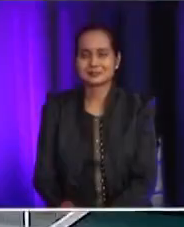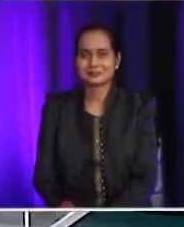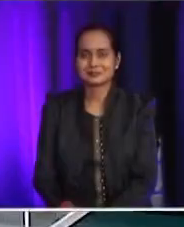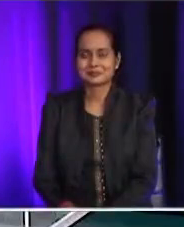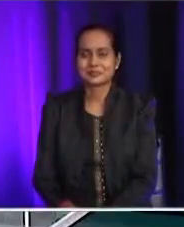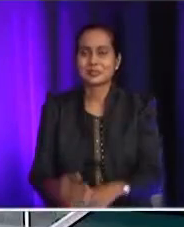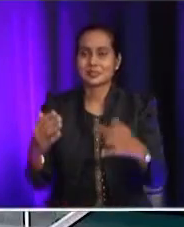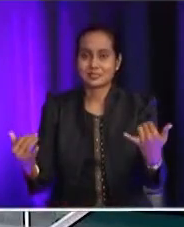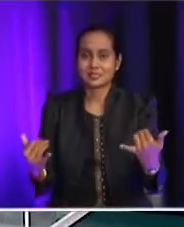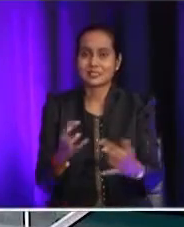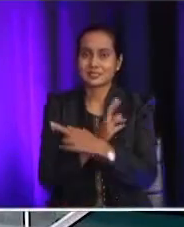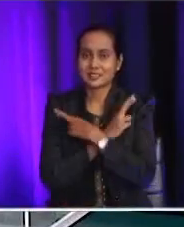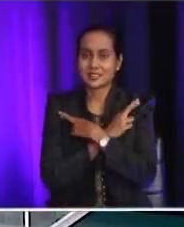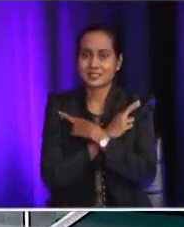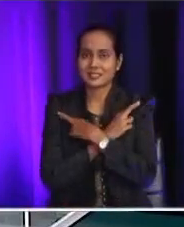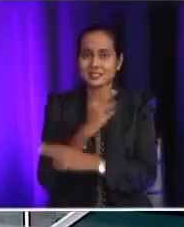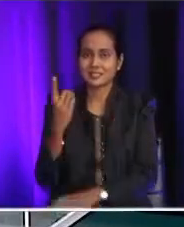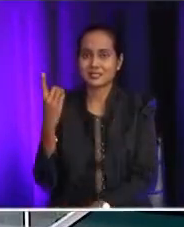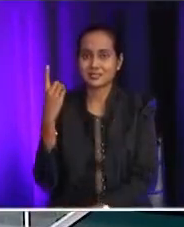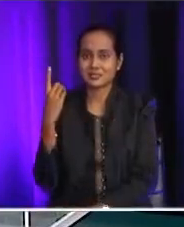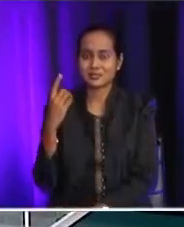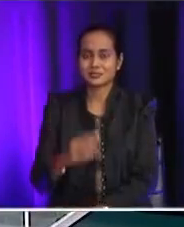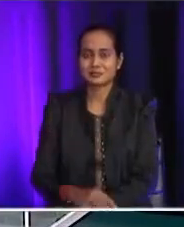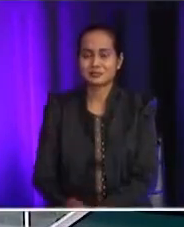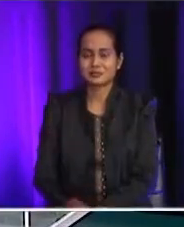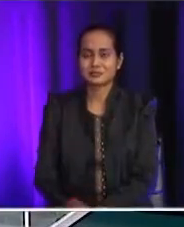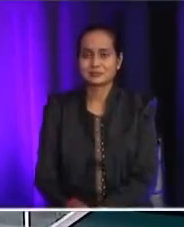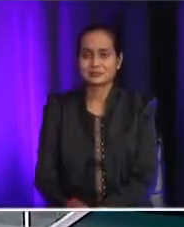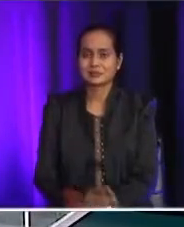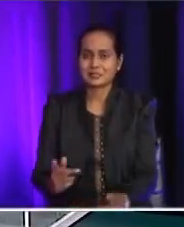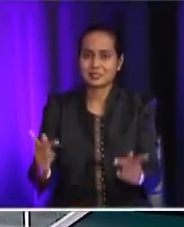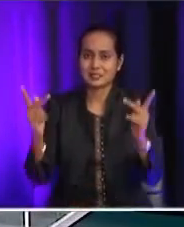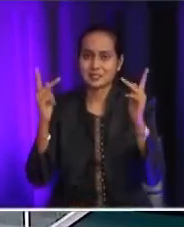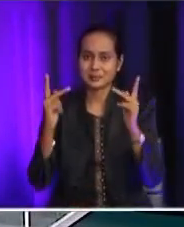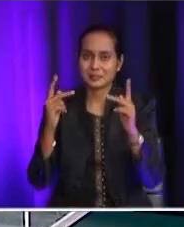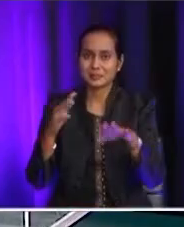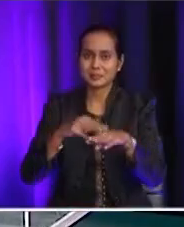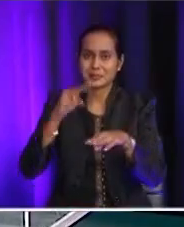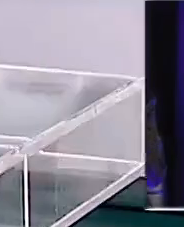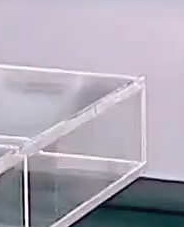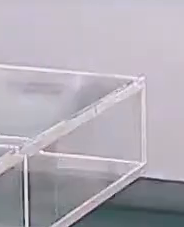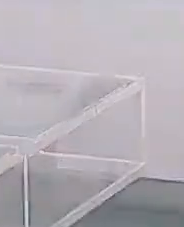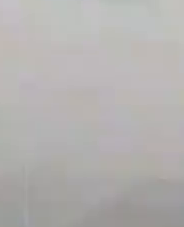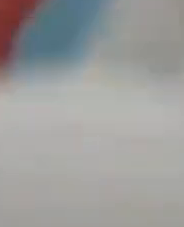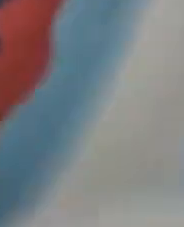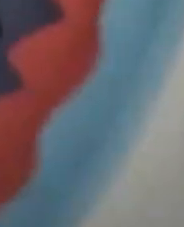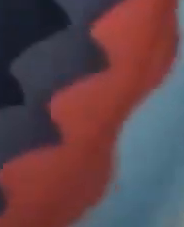kita nak berhenti rehat dulu. Kepada anda semua, jangan ke mana-mana. Selepas ini, kita akan kembali dalam Menengah Atas.